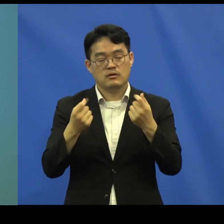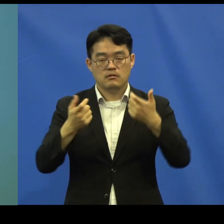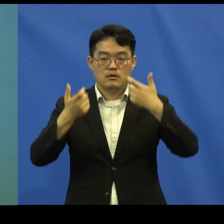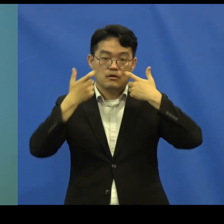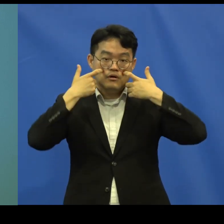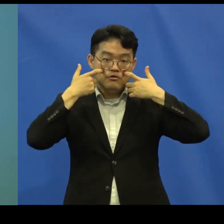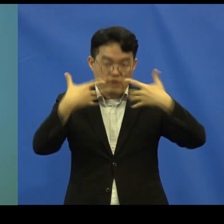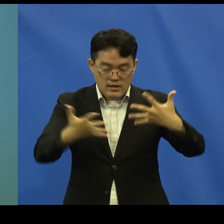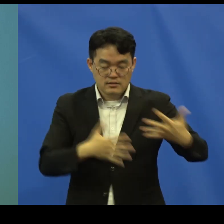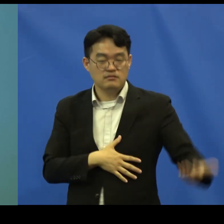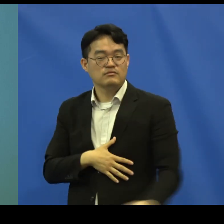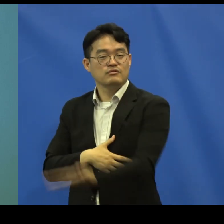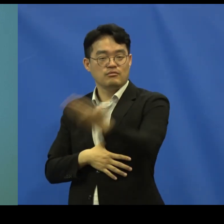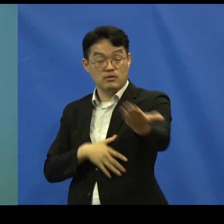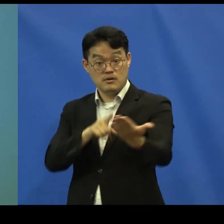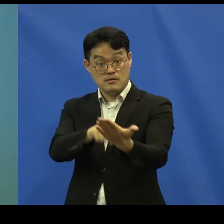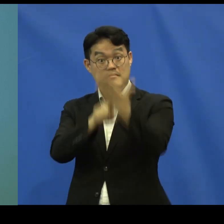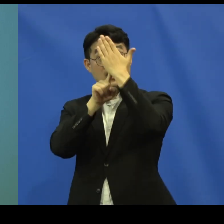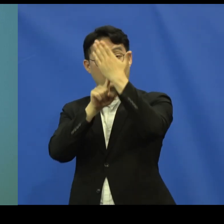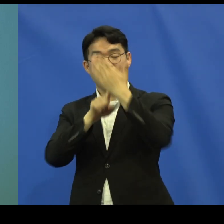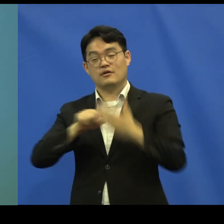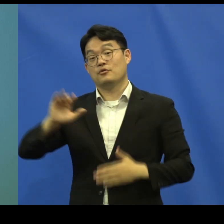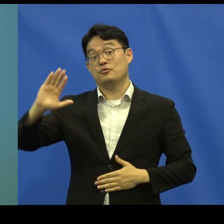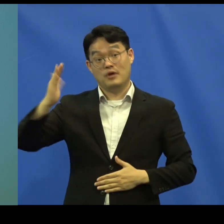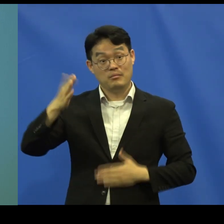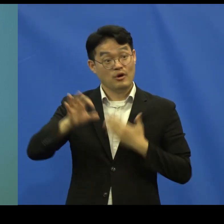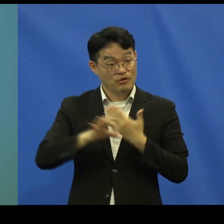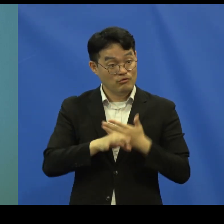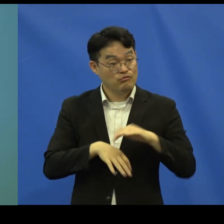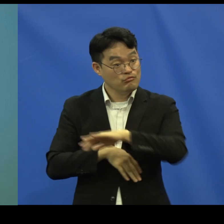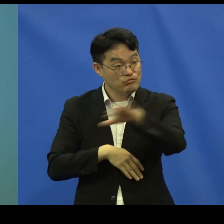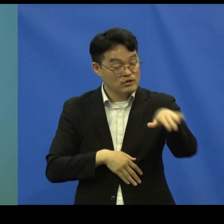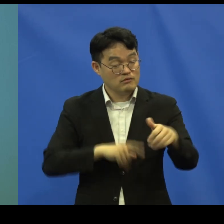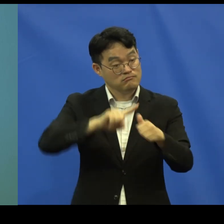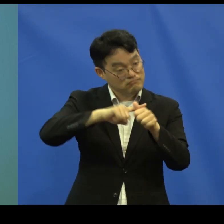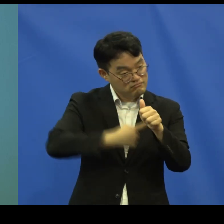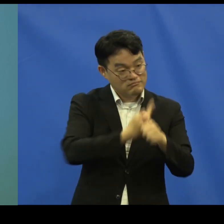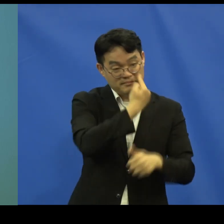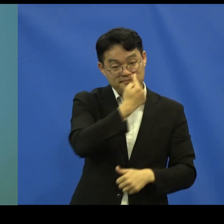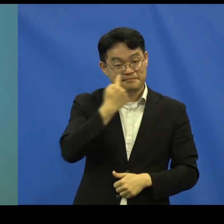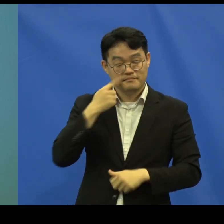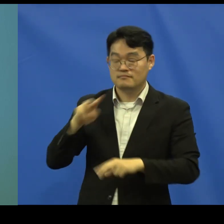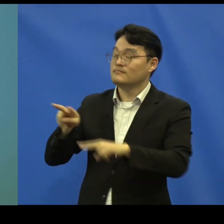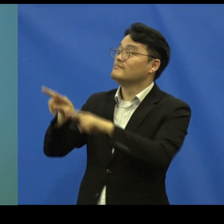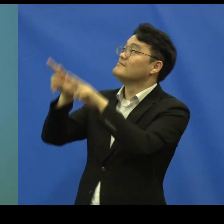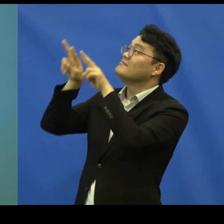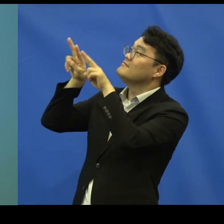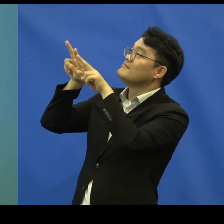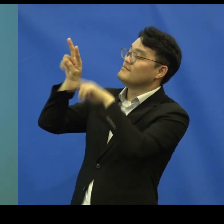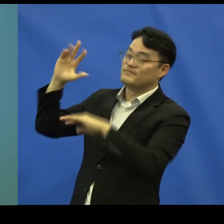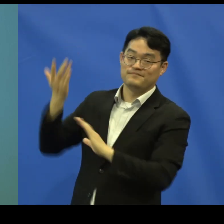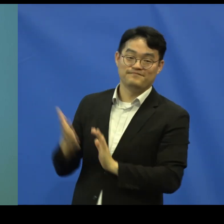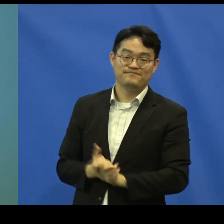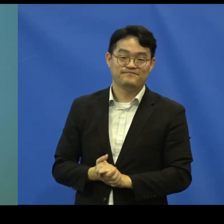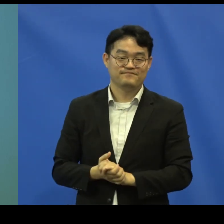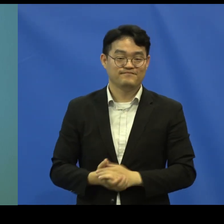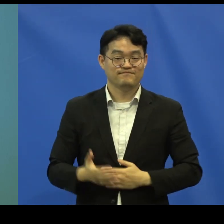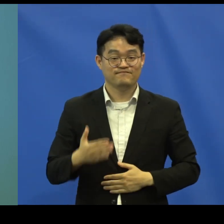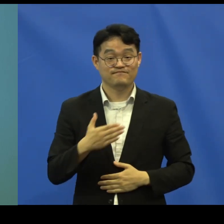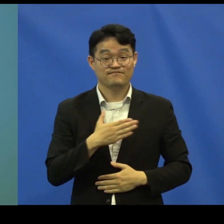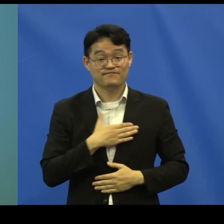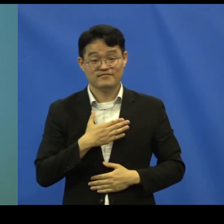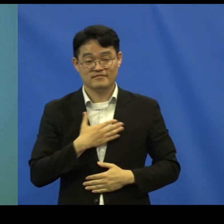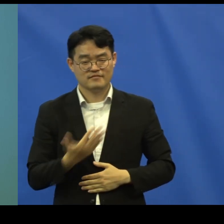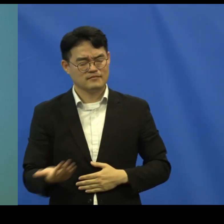은혜가 있을 때 우리의 시선이 하늘을 향하게 되는 거예요. 제가 가끔 미국의 교회들을 이제 방문을